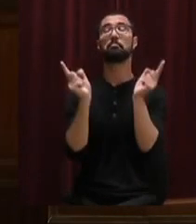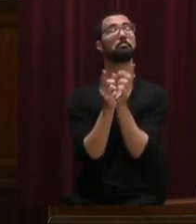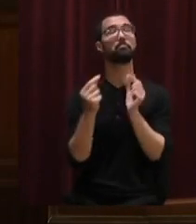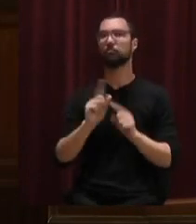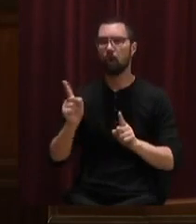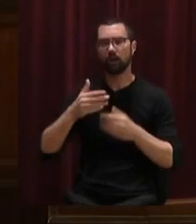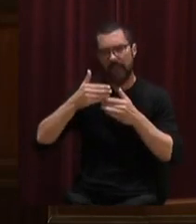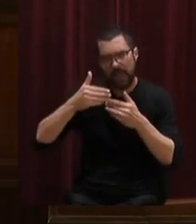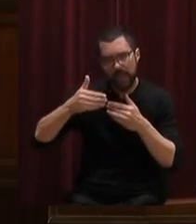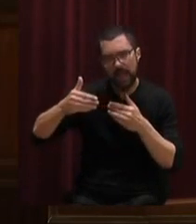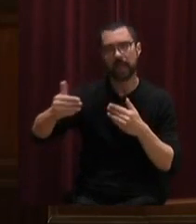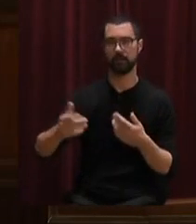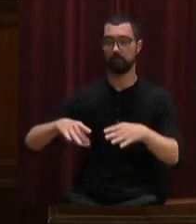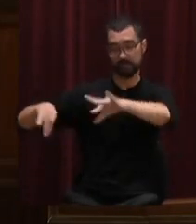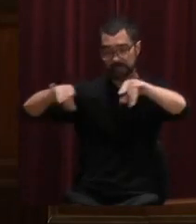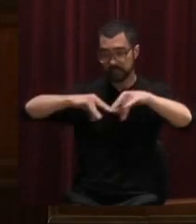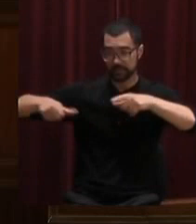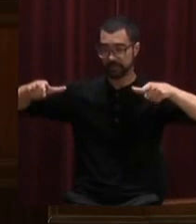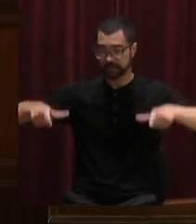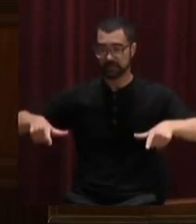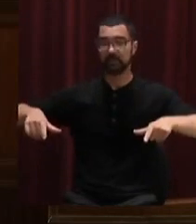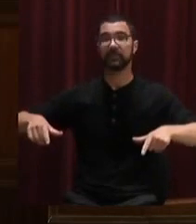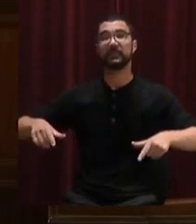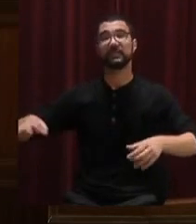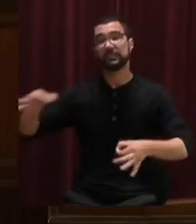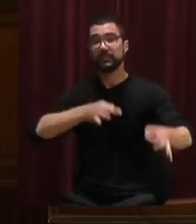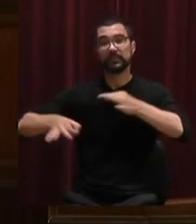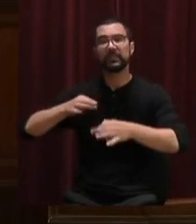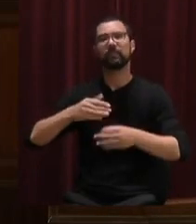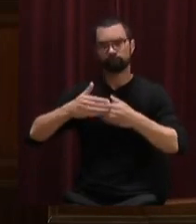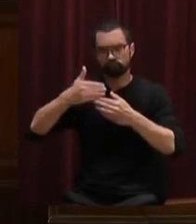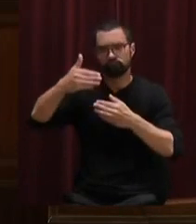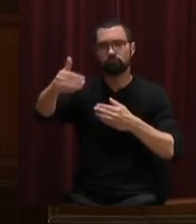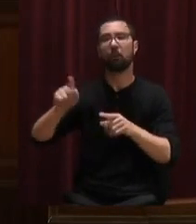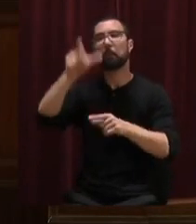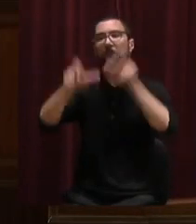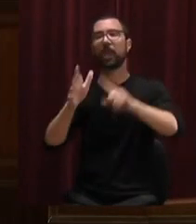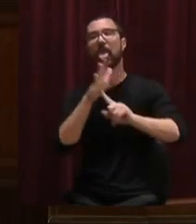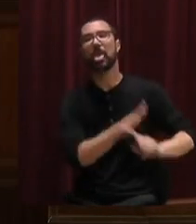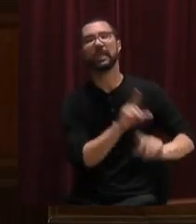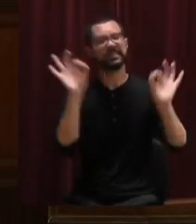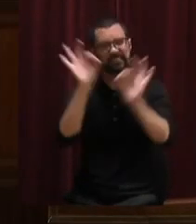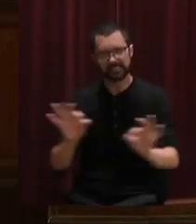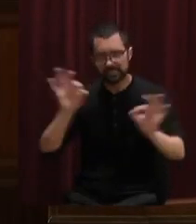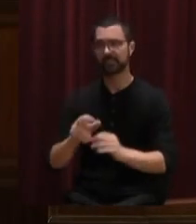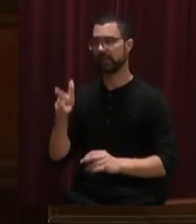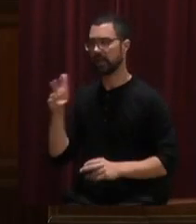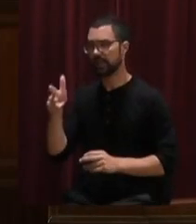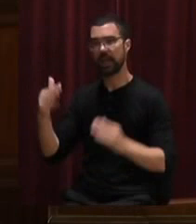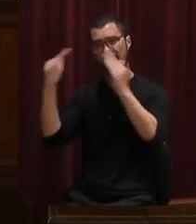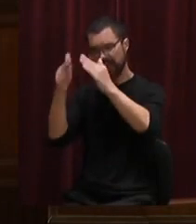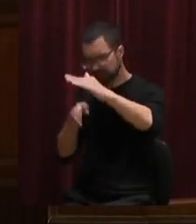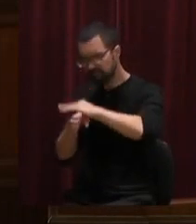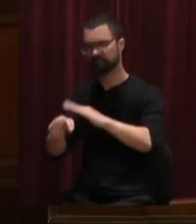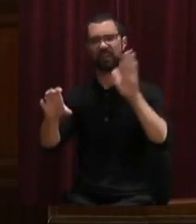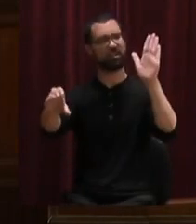potenciar unes illes que prosperen sense deixar ningú enrere, comprometem-nos amb elles. Per convertir l'accés de l'habitatge en un dret que